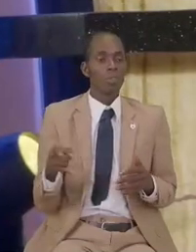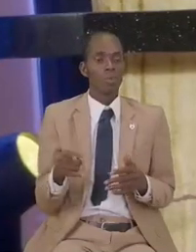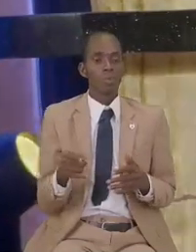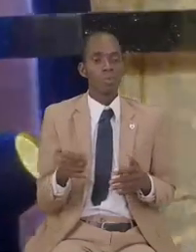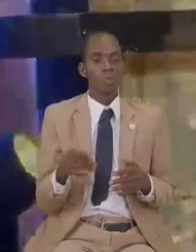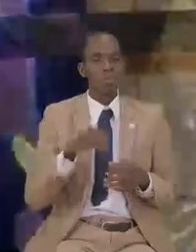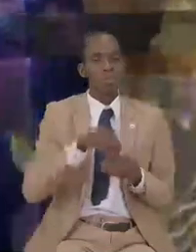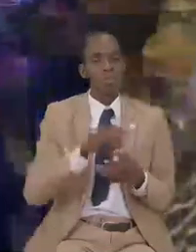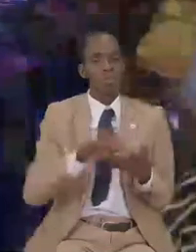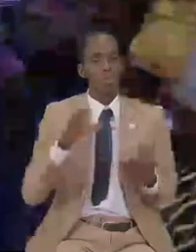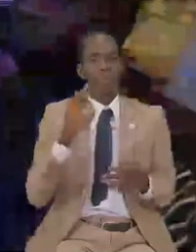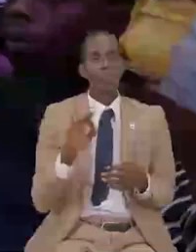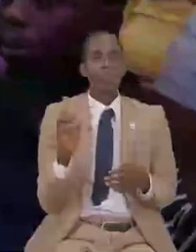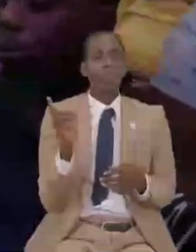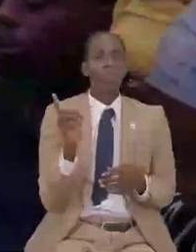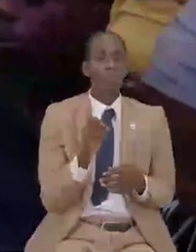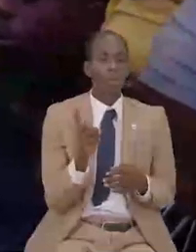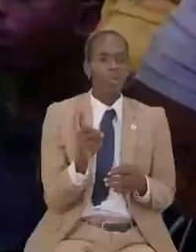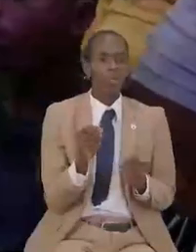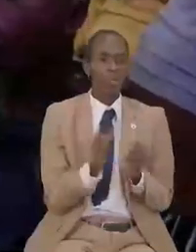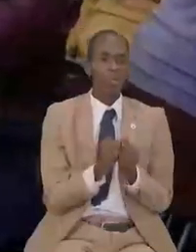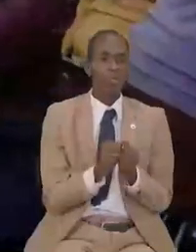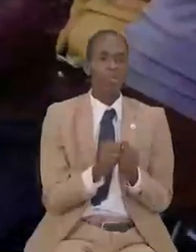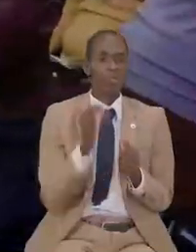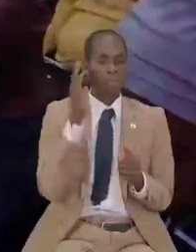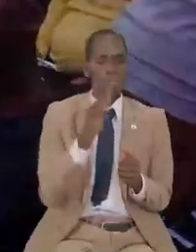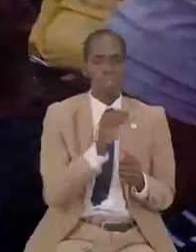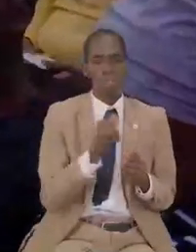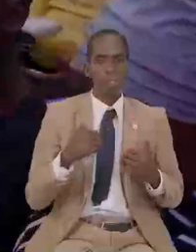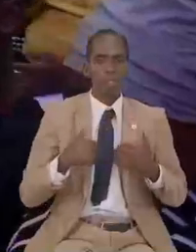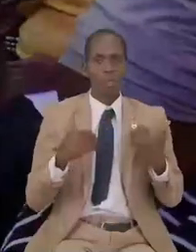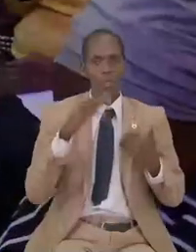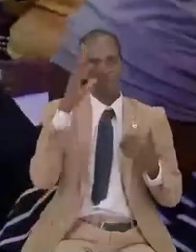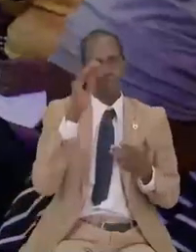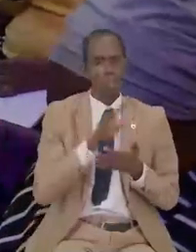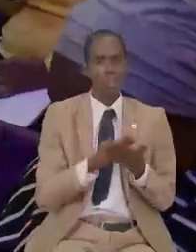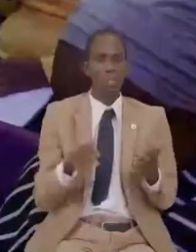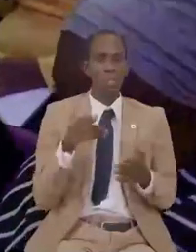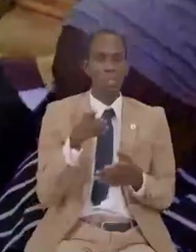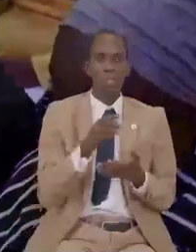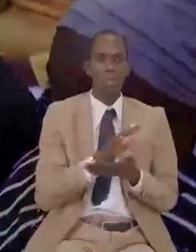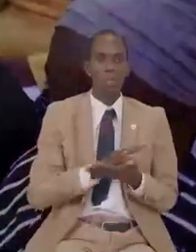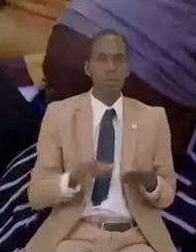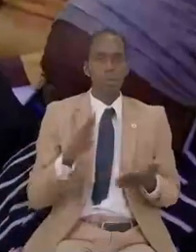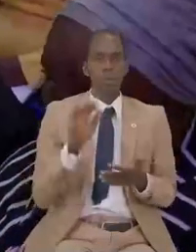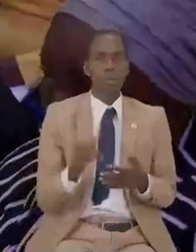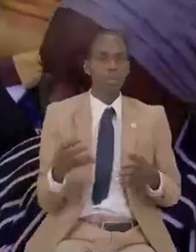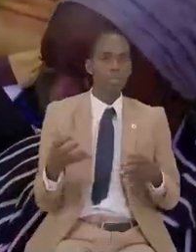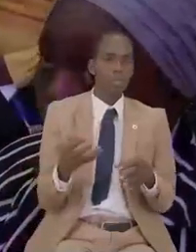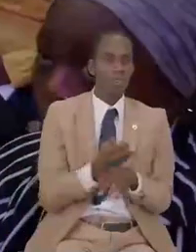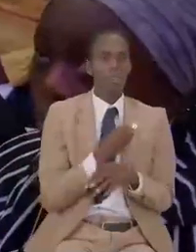comment le jeune homme rendra-t-il pur son sentier en se dirigeant d'après ta